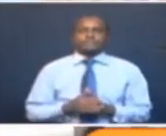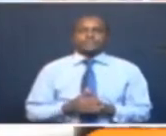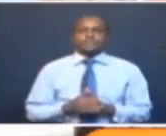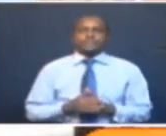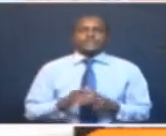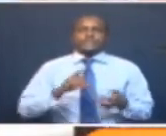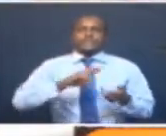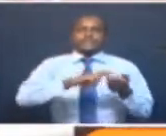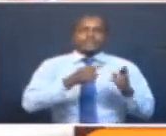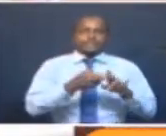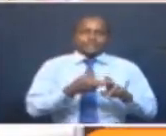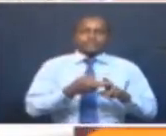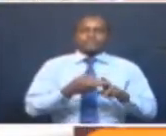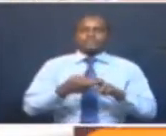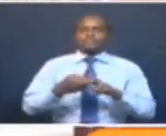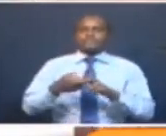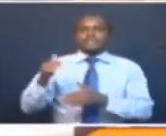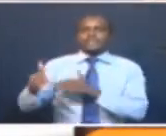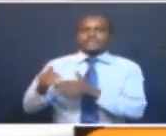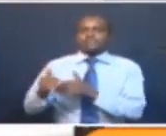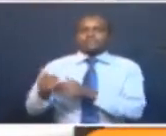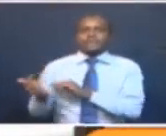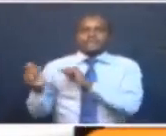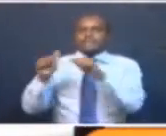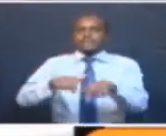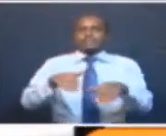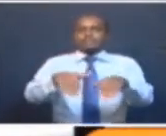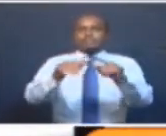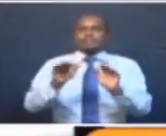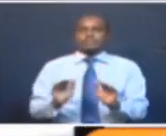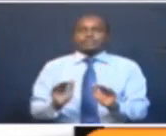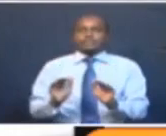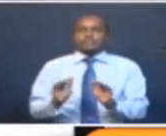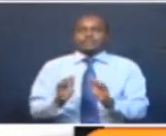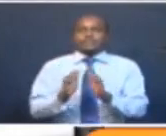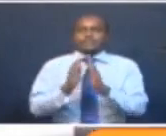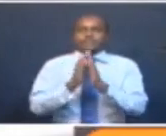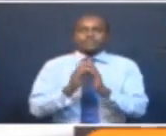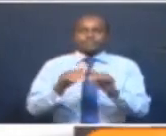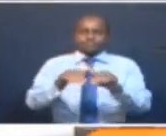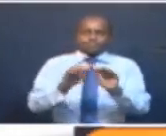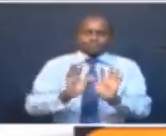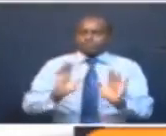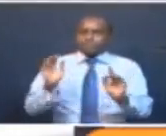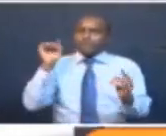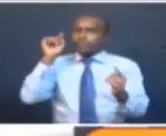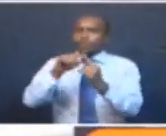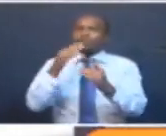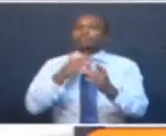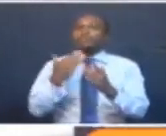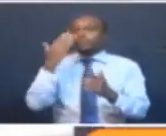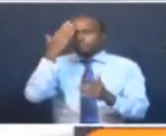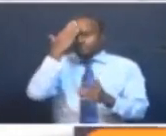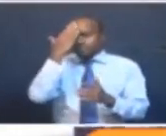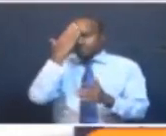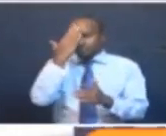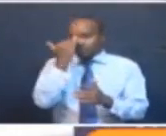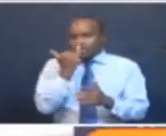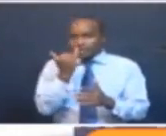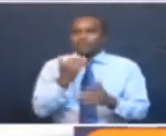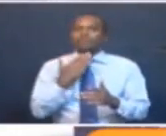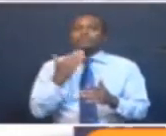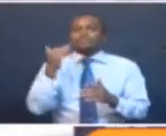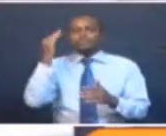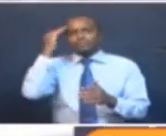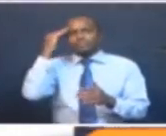Jamaa na majirani waliojawa na ghadhabu wakifika mazishini sio kwa maombolezo bali kudai kujua kini cha vifo vya mara kwa mara